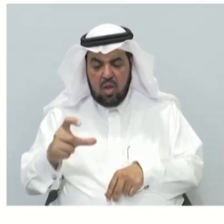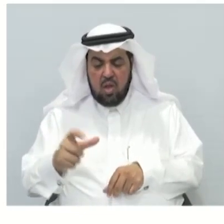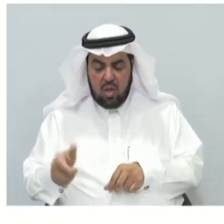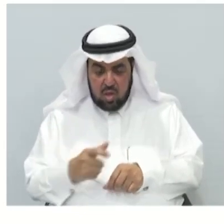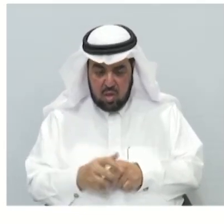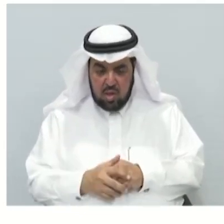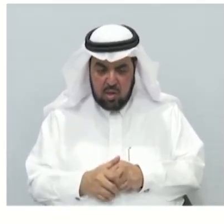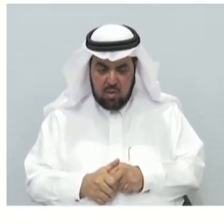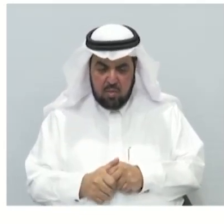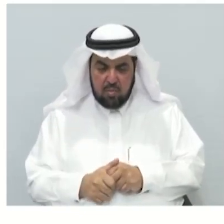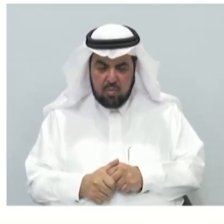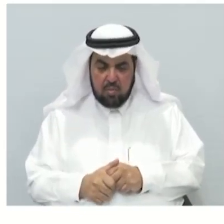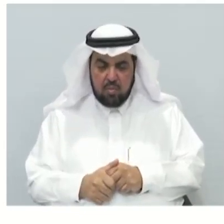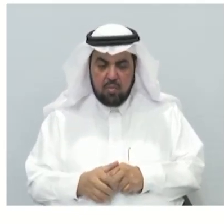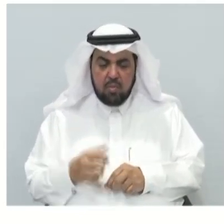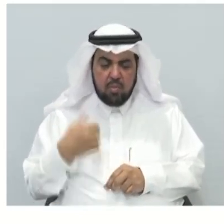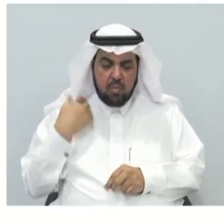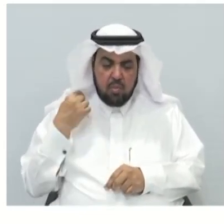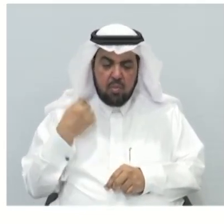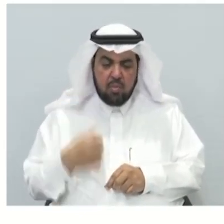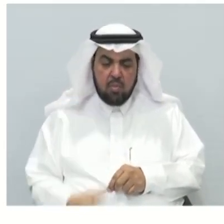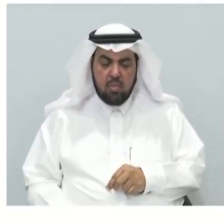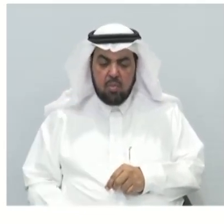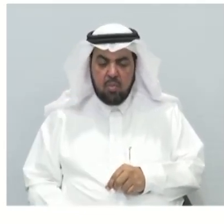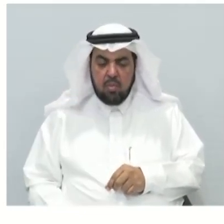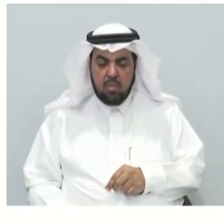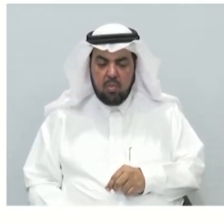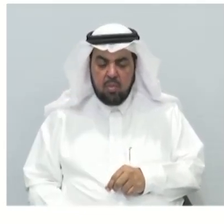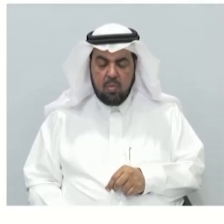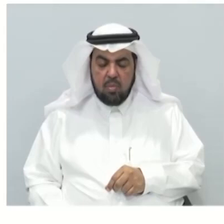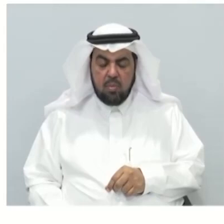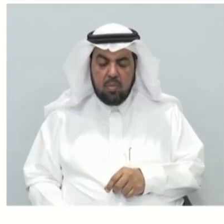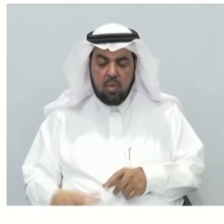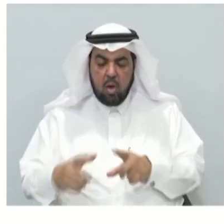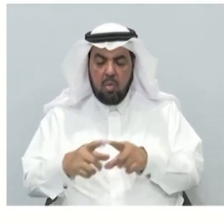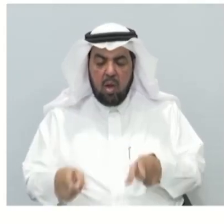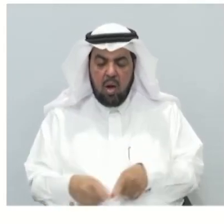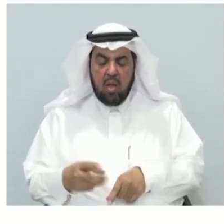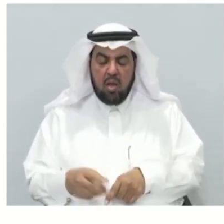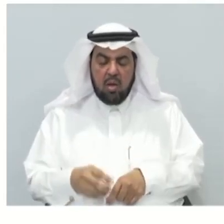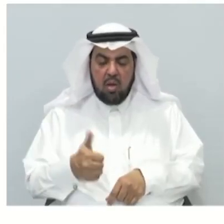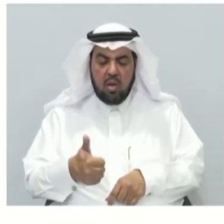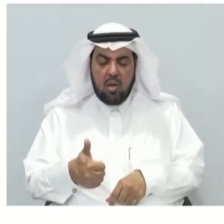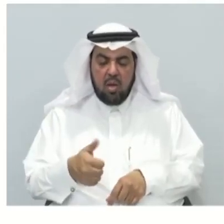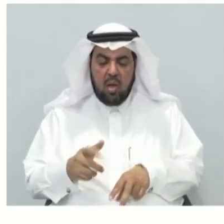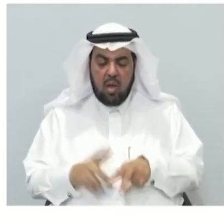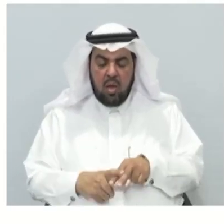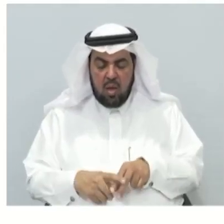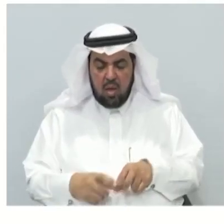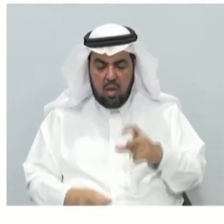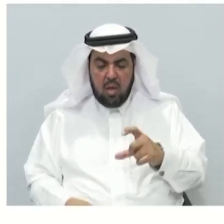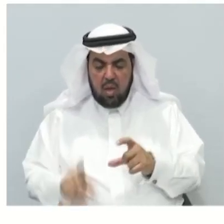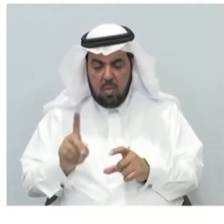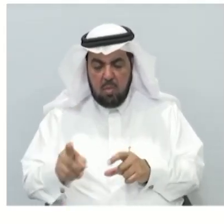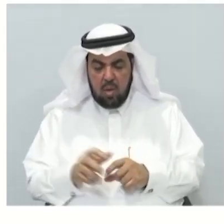هي هذا اي سي دي عندي والمثلث الاخر اي س بي تعالوا نشوف وين المثلث